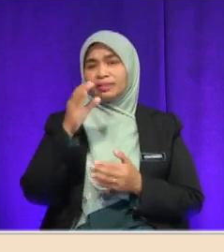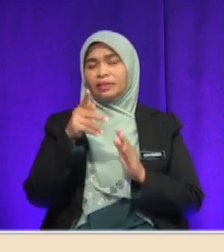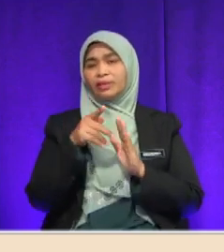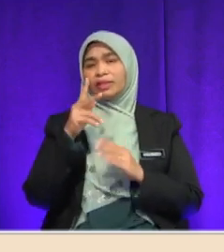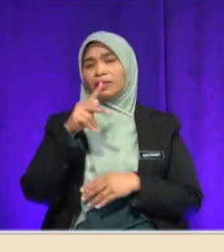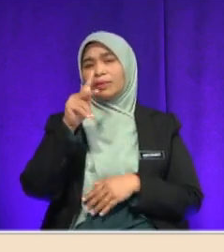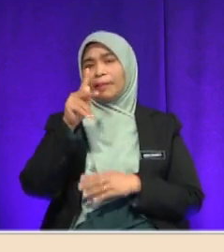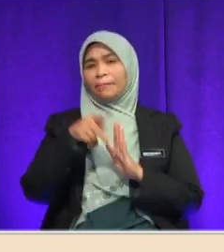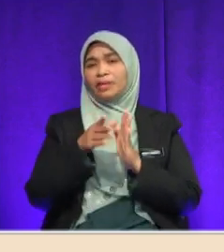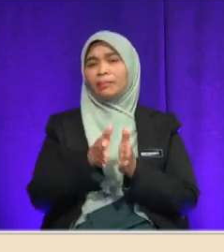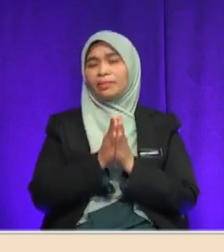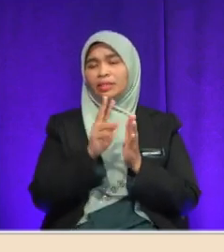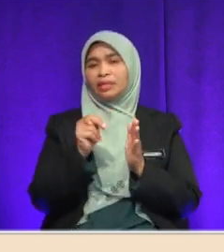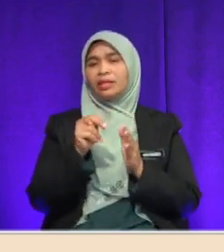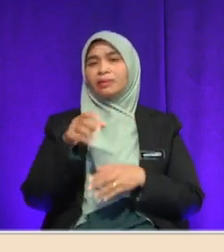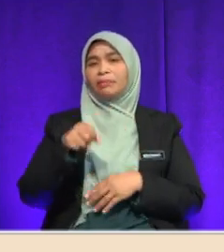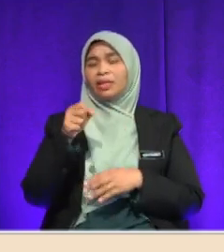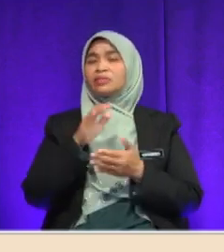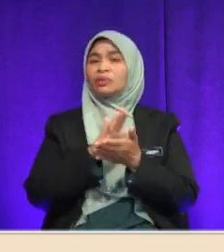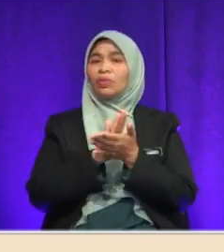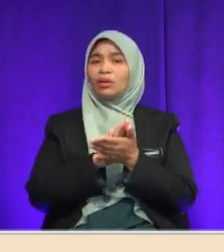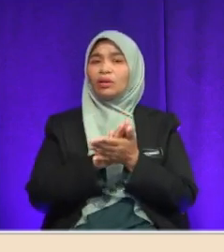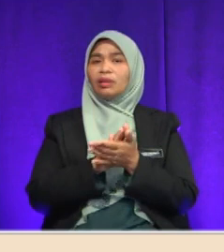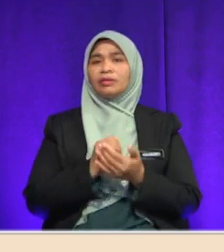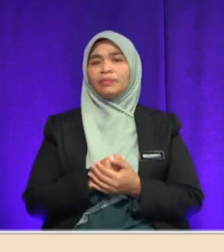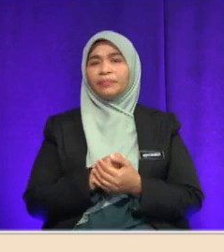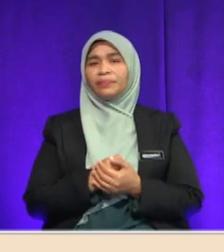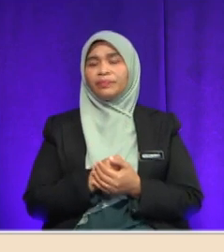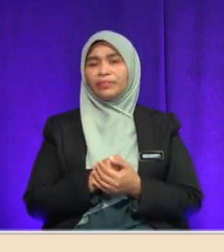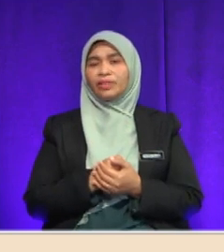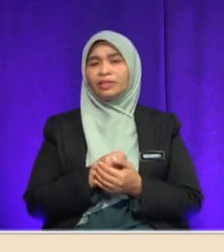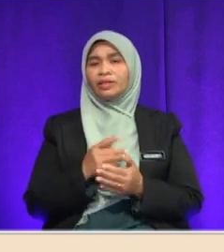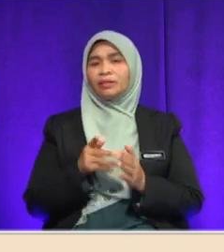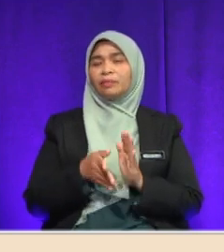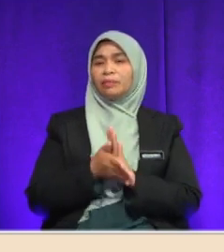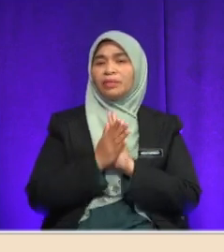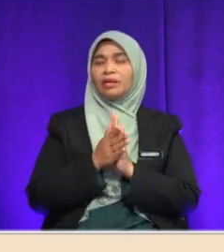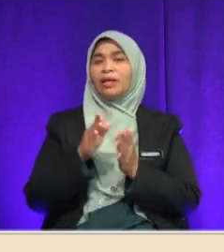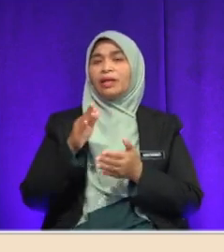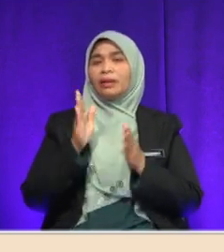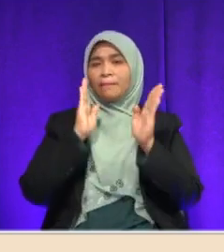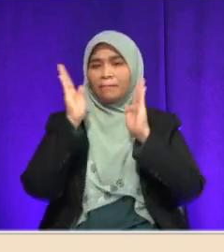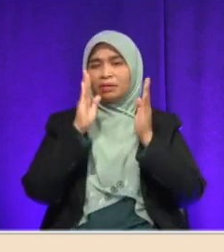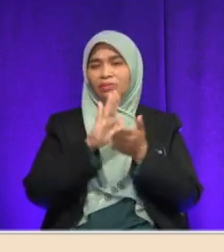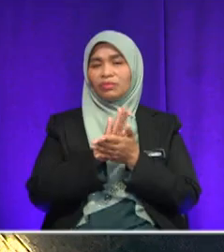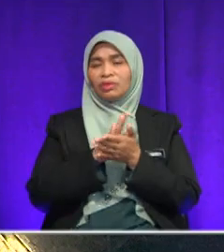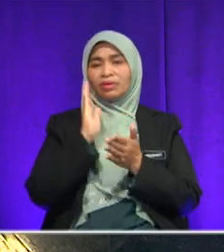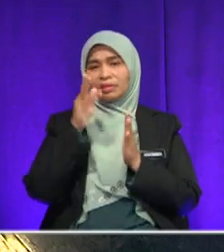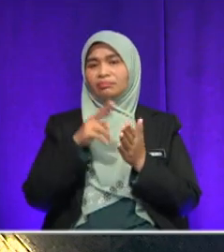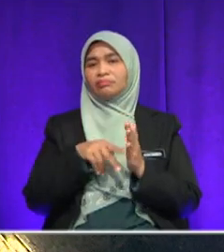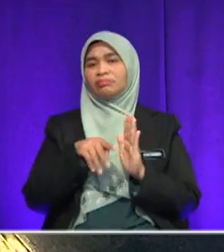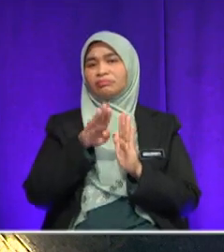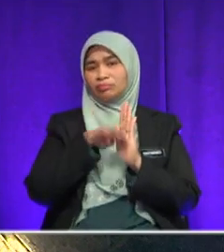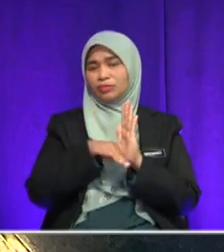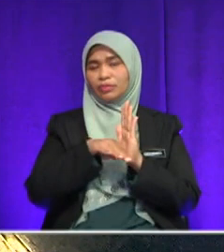sekolah bergerak ke atas. D, permintaan ke atas bas sekolah akan jatuh. Okey, siapa akan cuba? Syah? Boleh